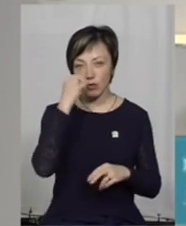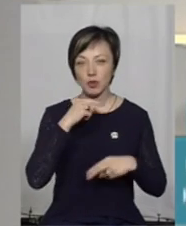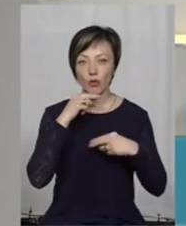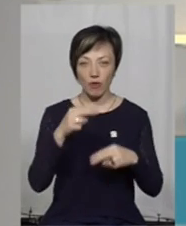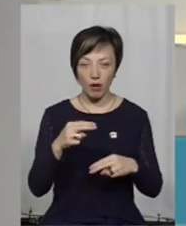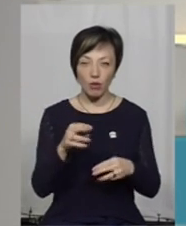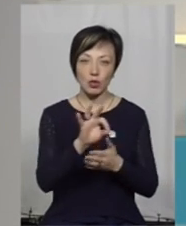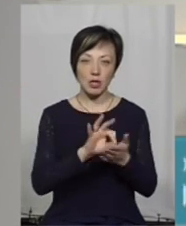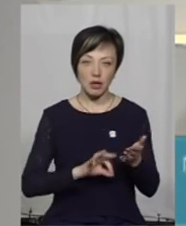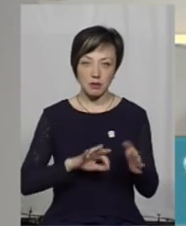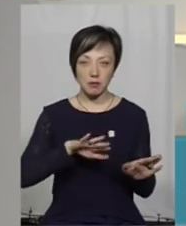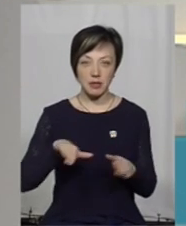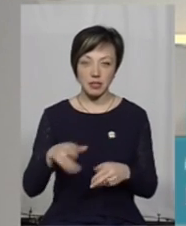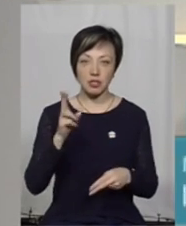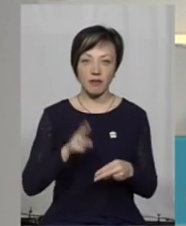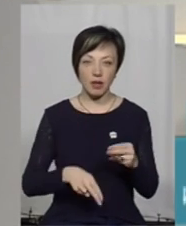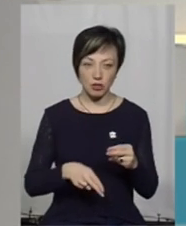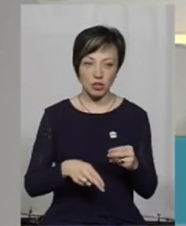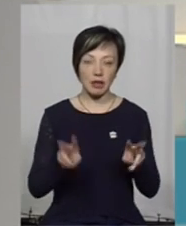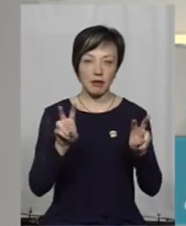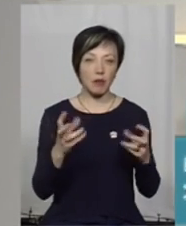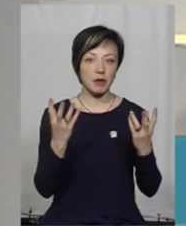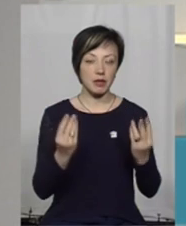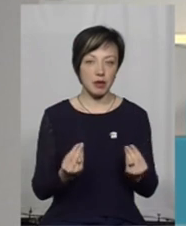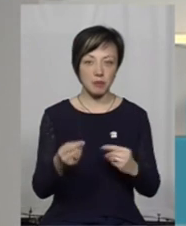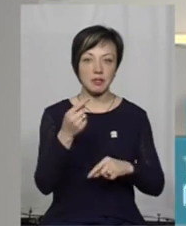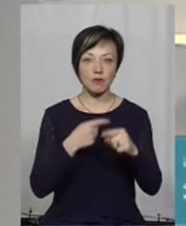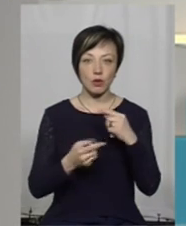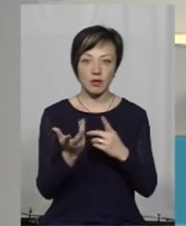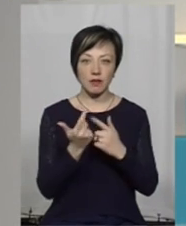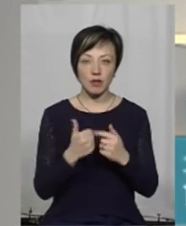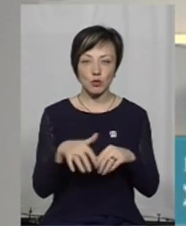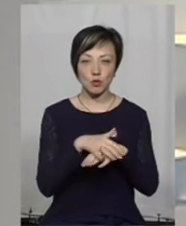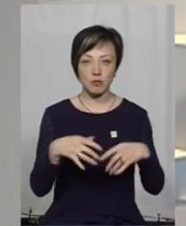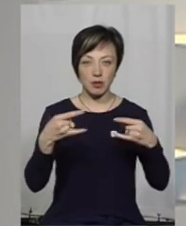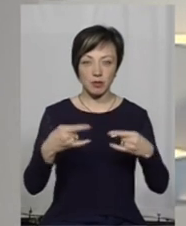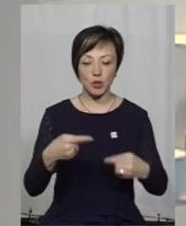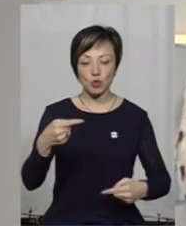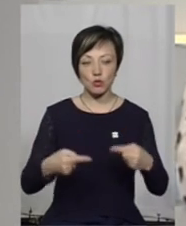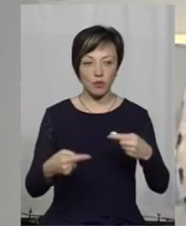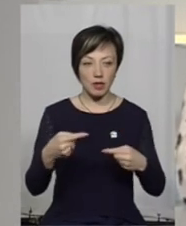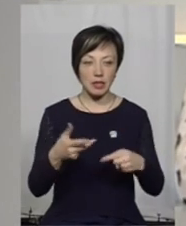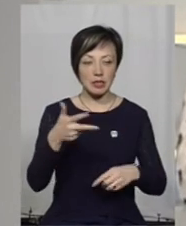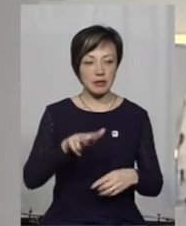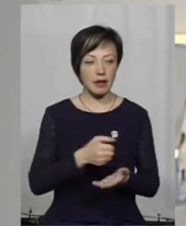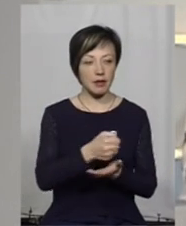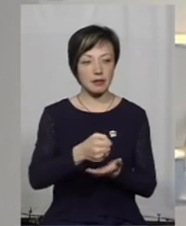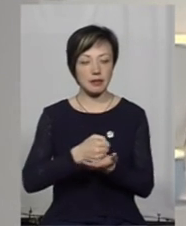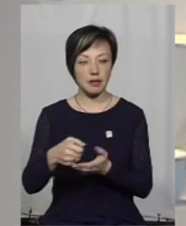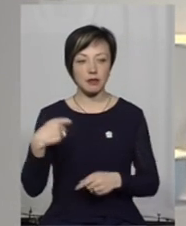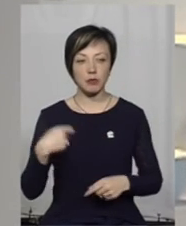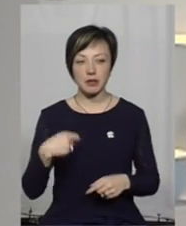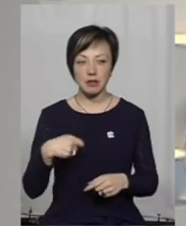за увагу. Одразу після завершення теми дня «Зворотний відлік» на Суспільному дискутуватимуть три кандидати